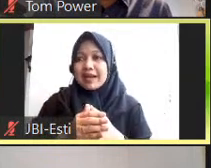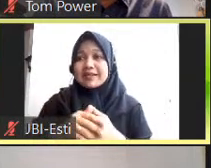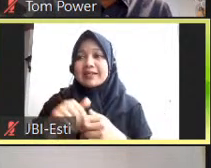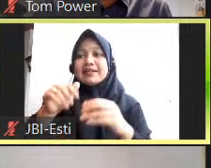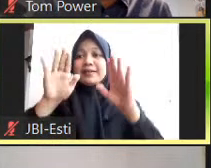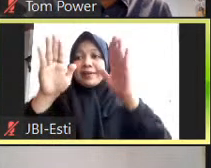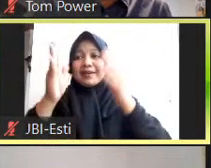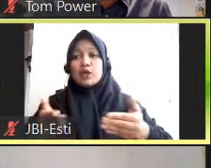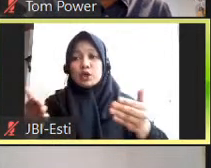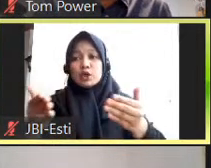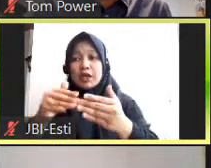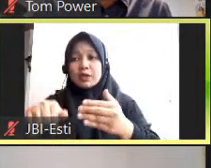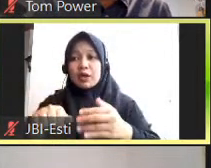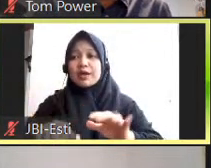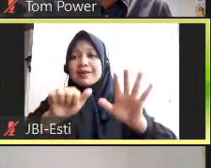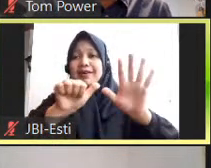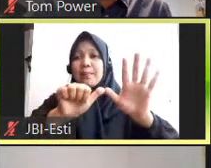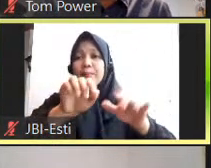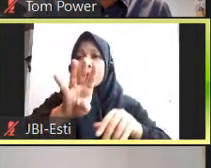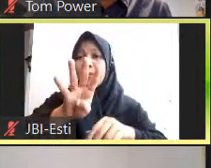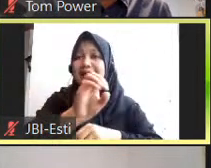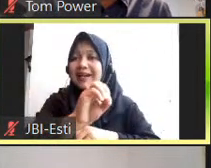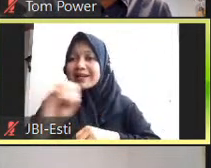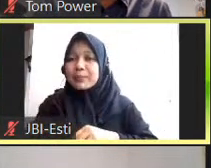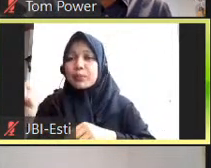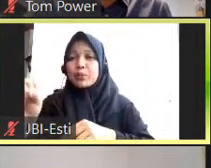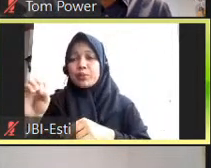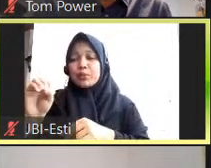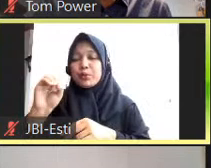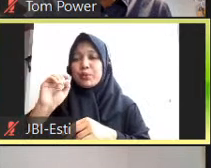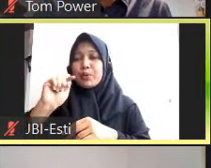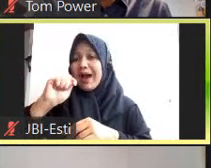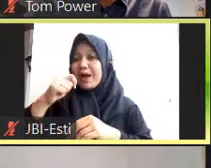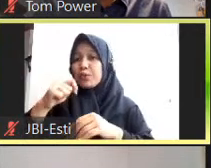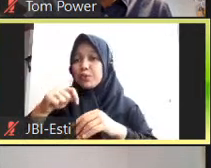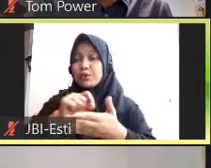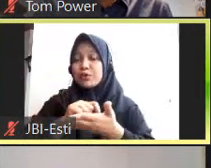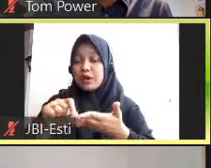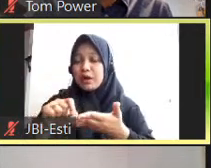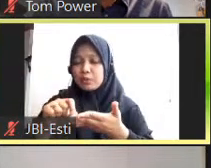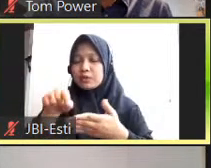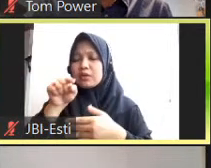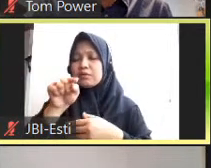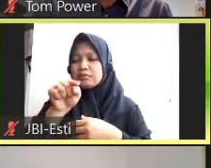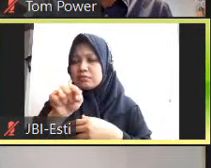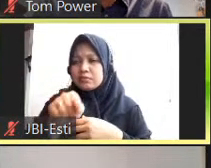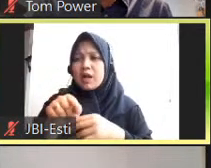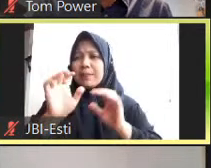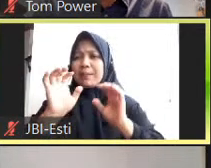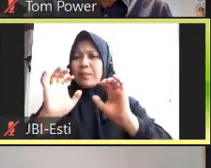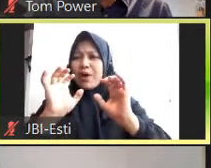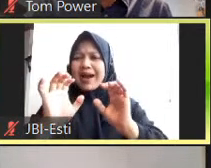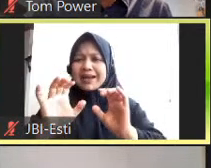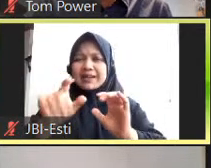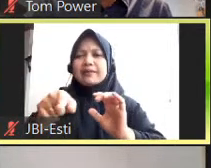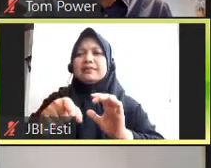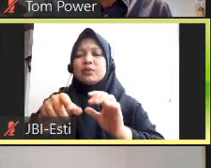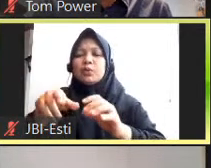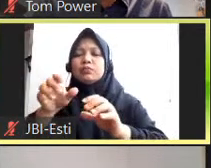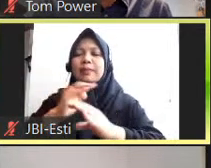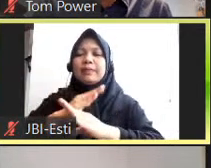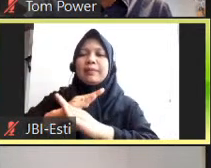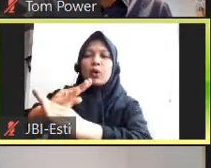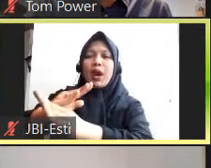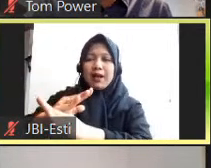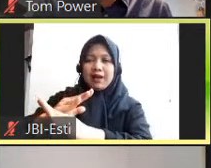64.000 akun, dan percakapan itu kan tadinya didominasi oleh mereka yang menolak ya. Tetapi dengan serangan